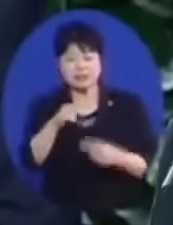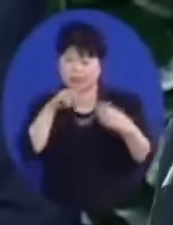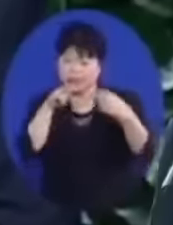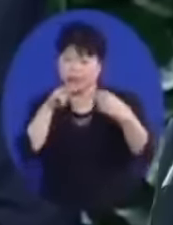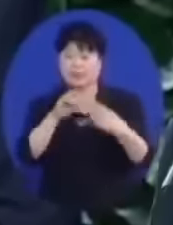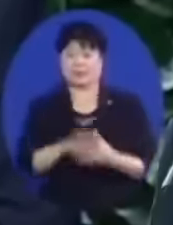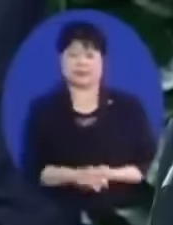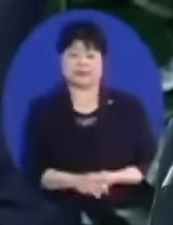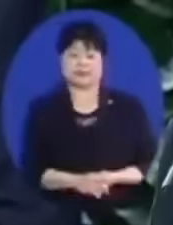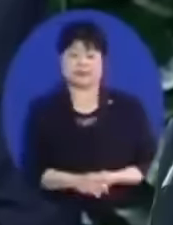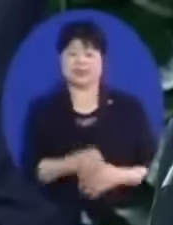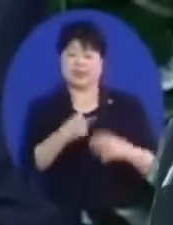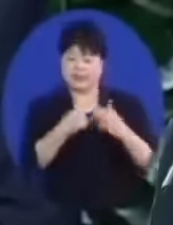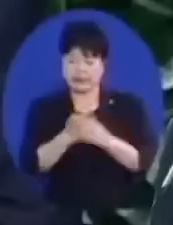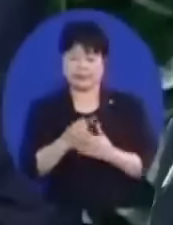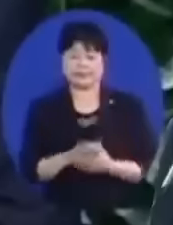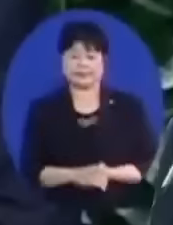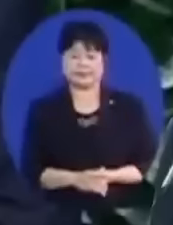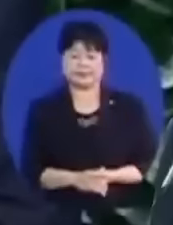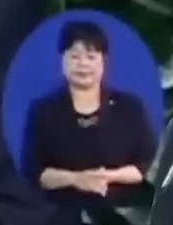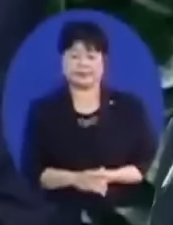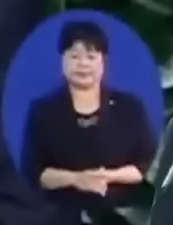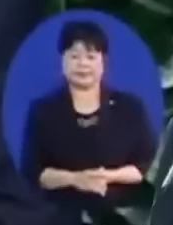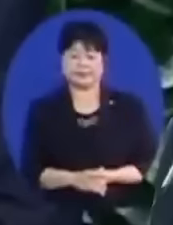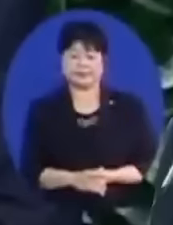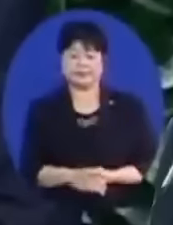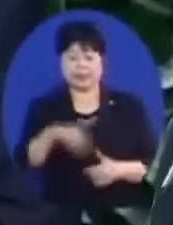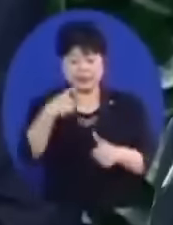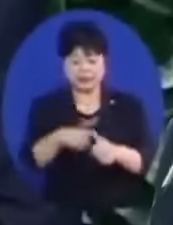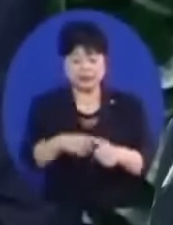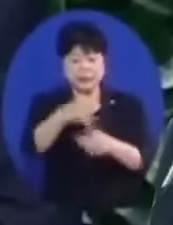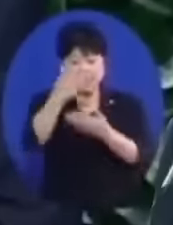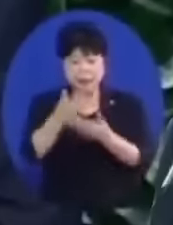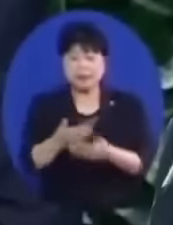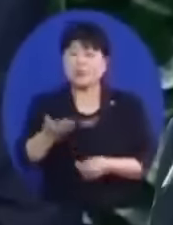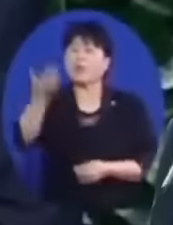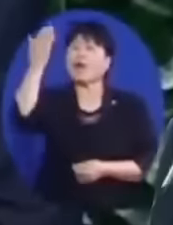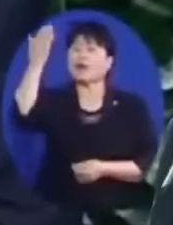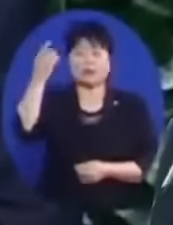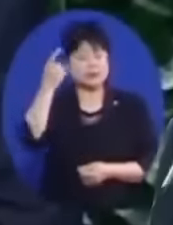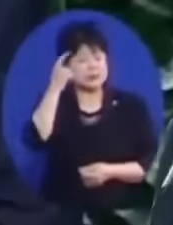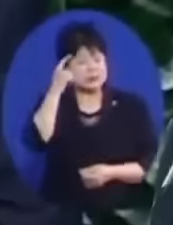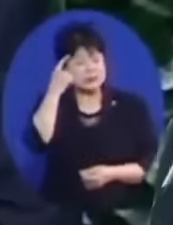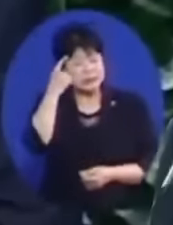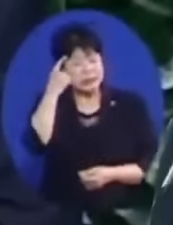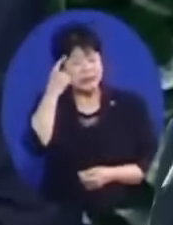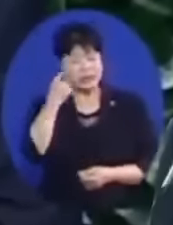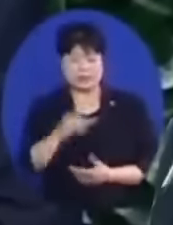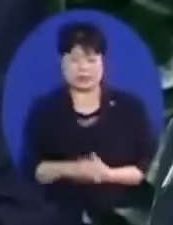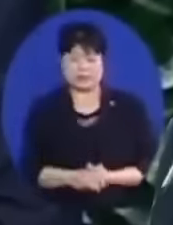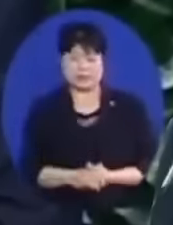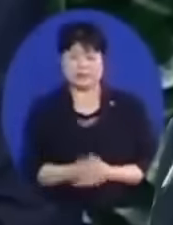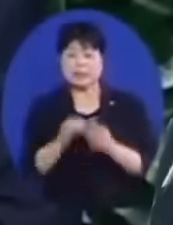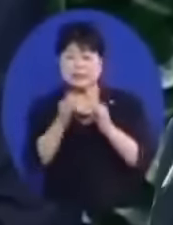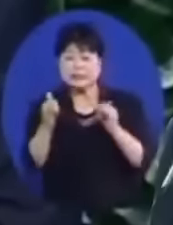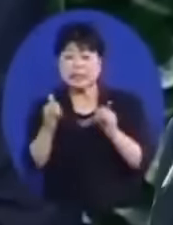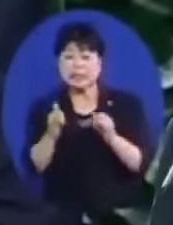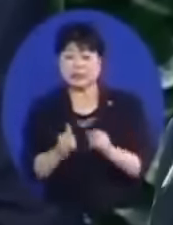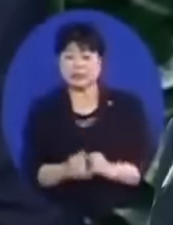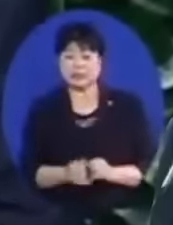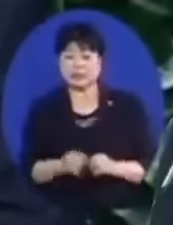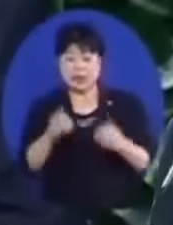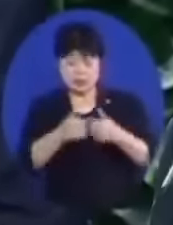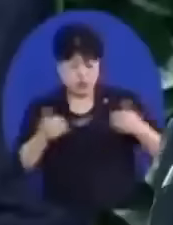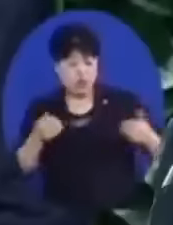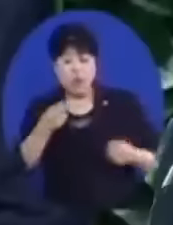바라보는 것입니다. 그러므로 학대당한 자기의 과거의 생활을 기초로 삼아서 사람들에게 마음을